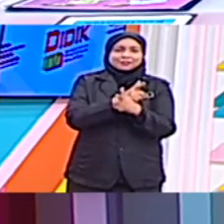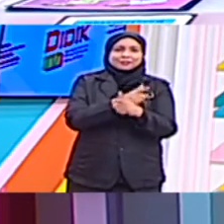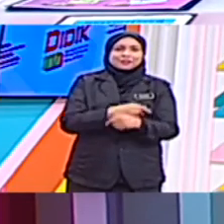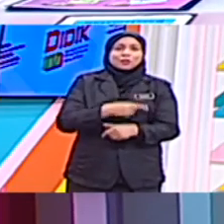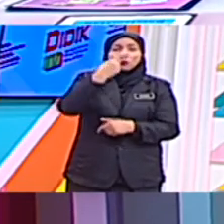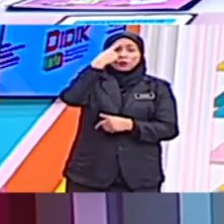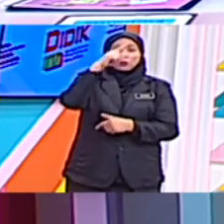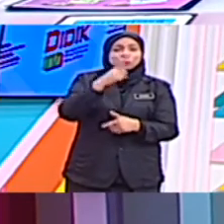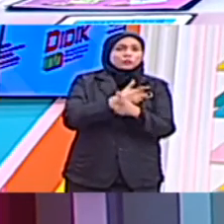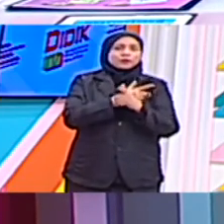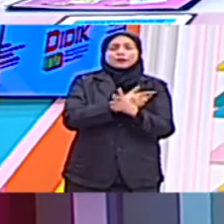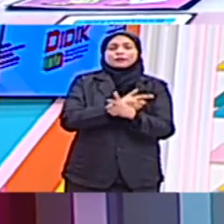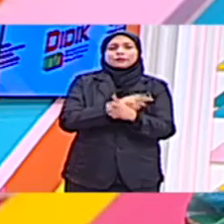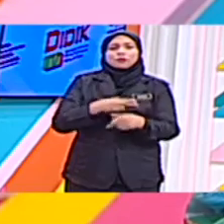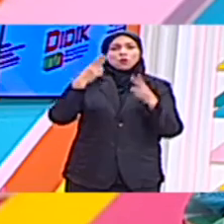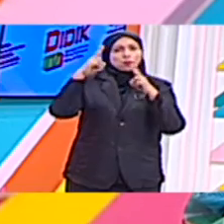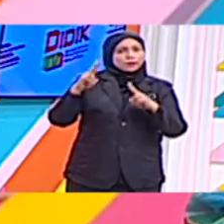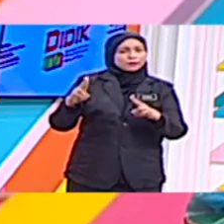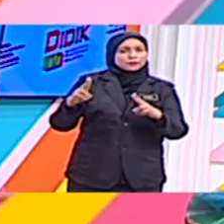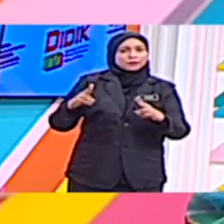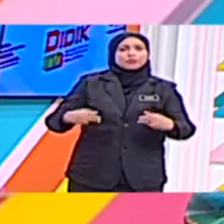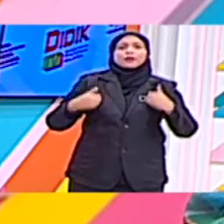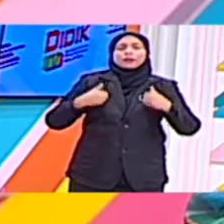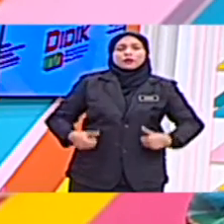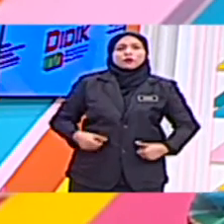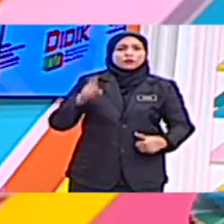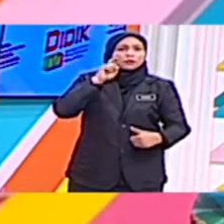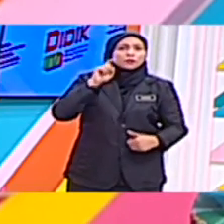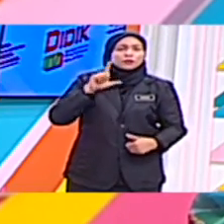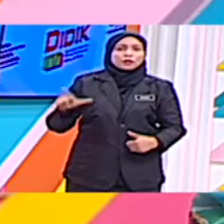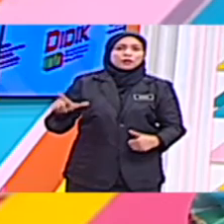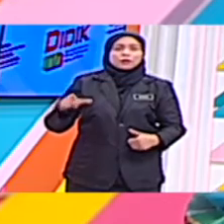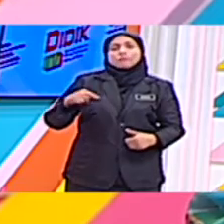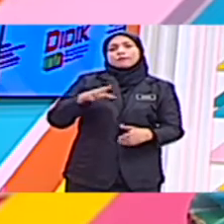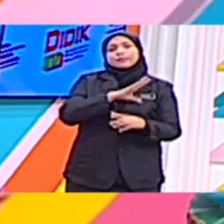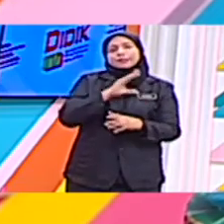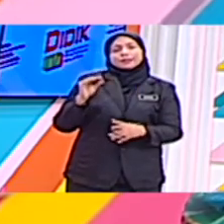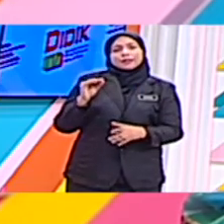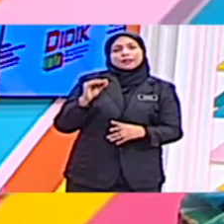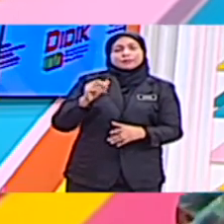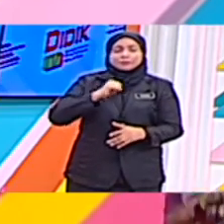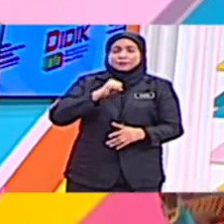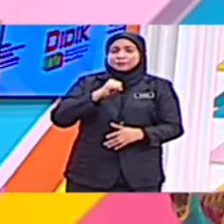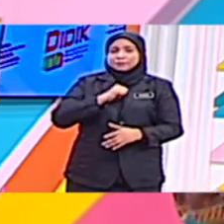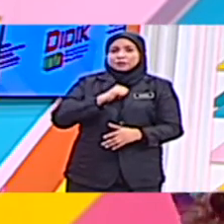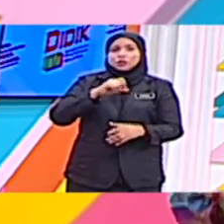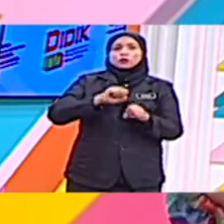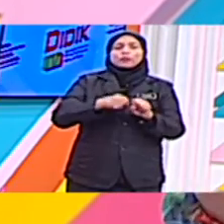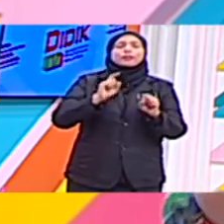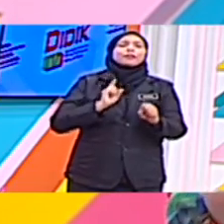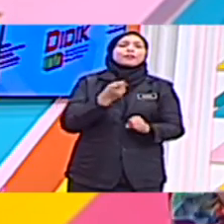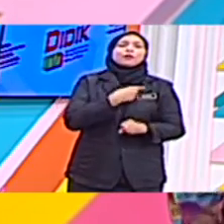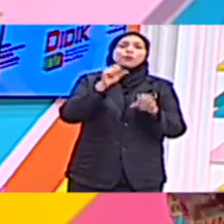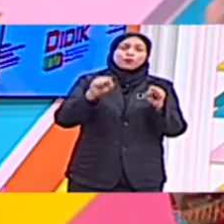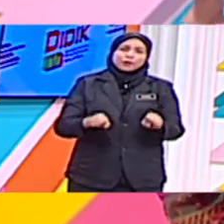dilindungi untuk menjaga kehormatan anggota seksual itu sendiri dan juga kehormatan diri kita. Supaya kita boleh membesar